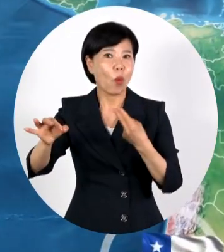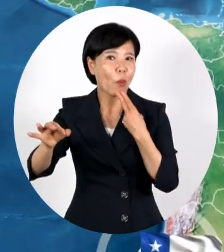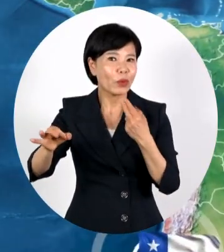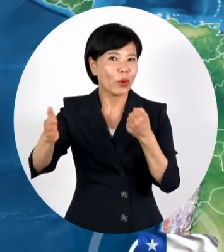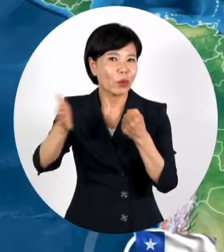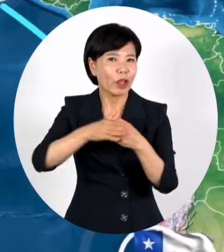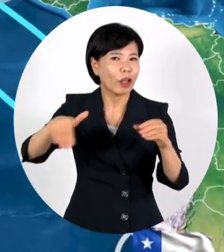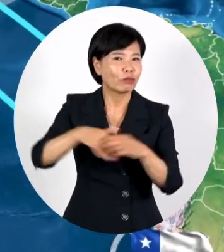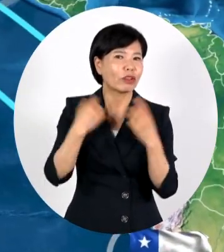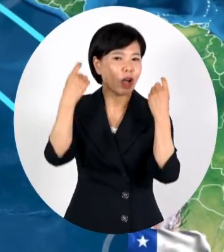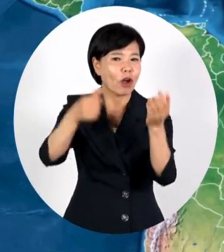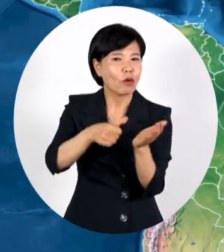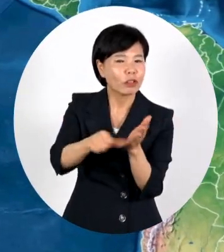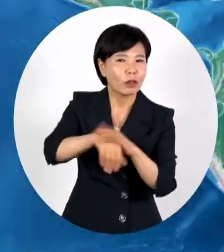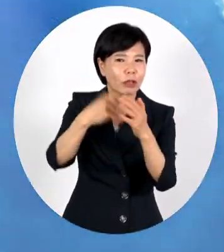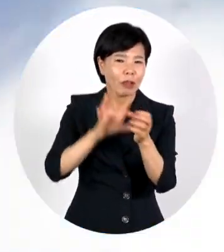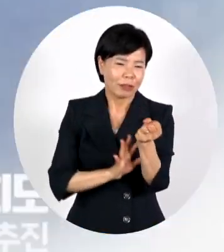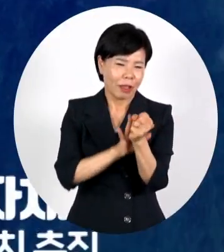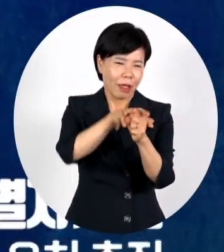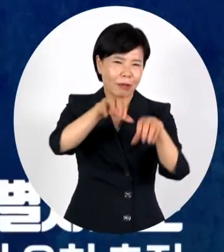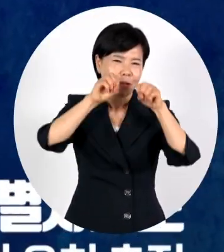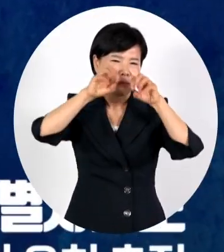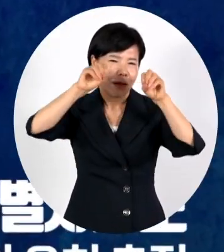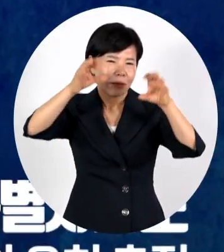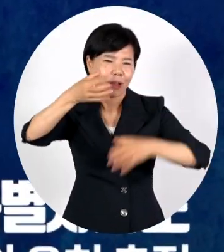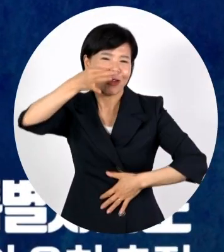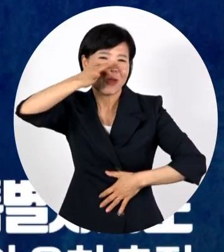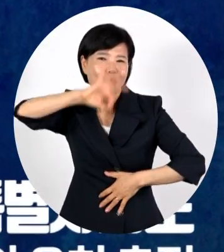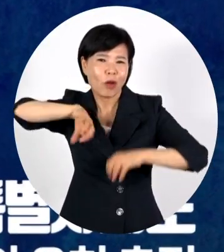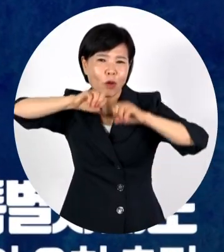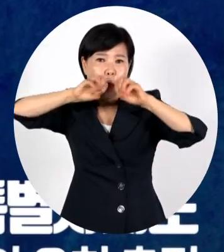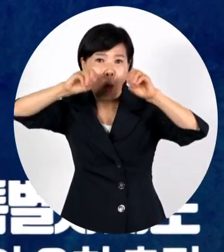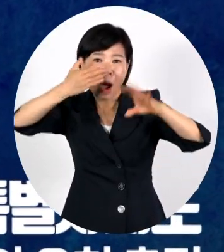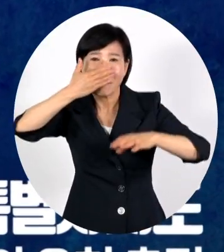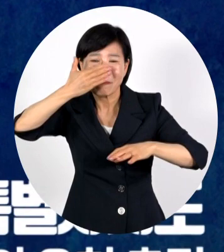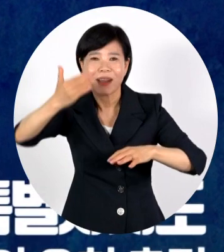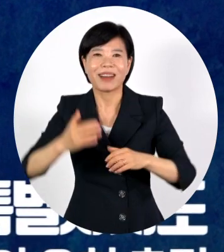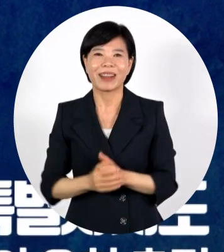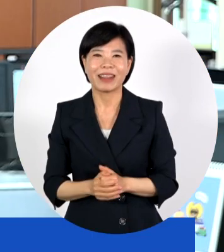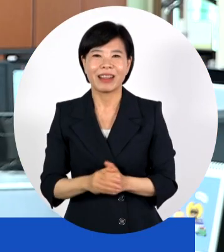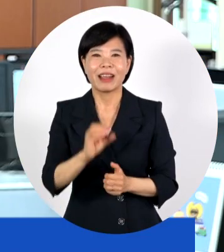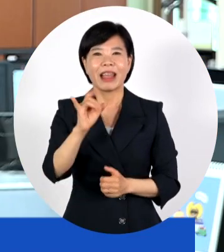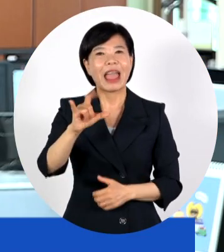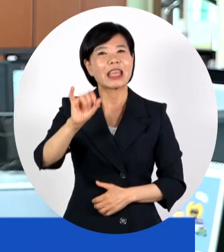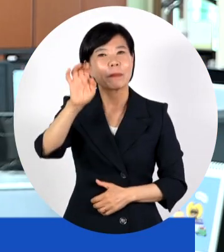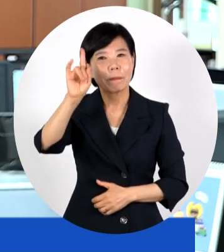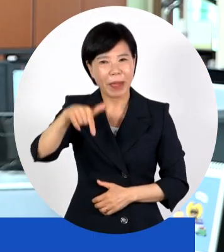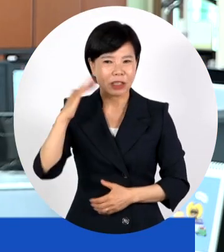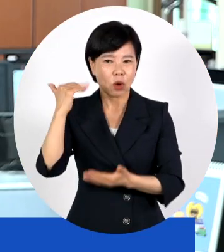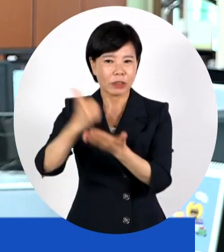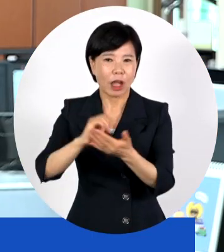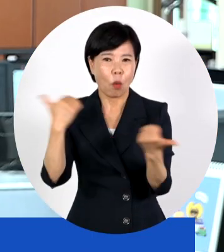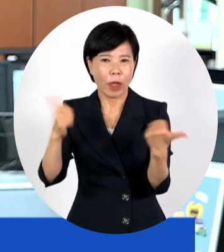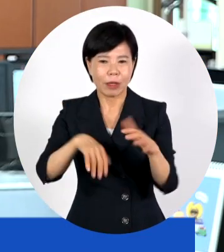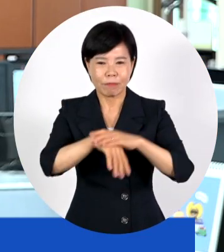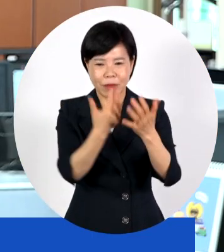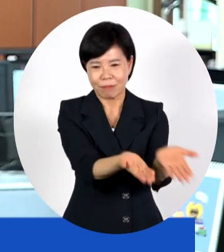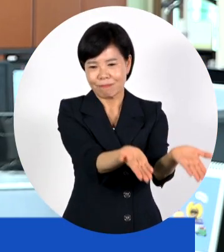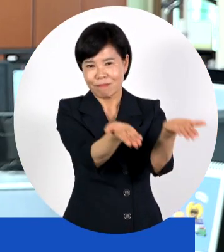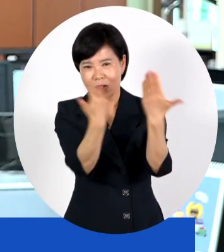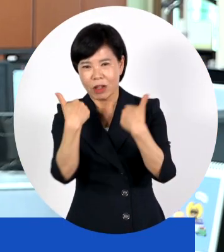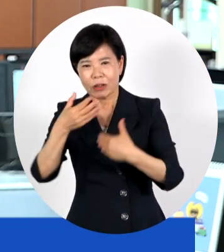제주 고유의 문화관광 자원을 전 세계에 효과적으로 소개할 수 있다는 겁니다. 에이펙 정상회의 유치가